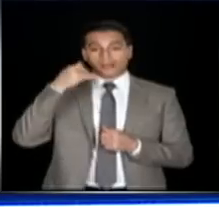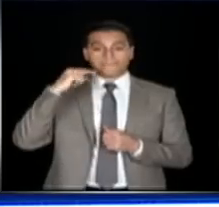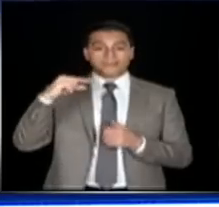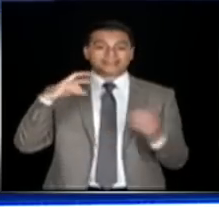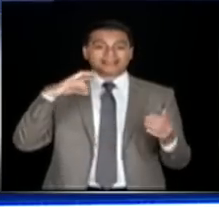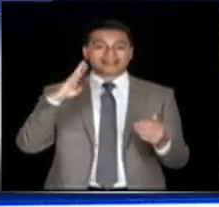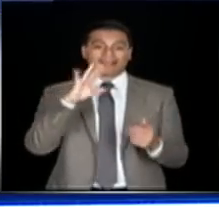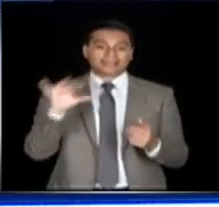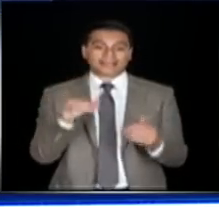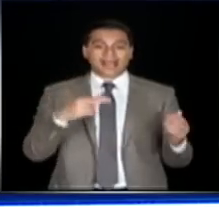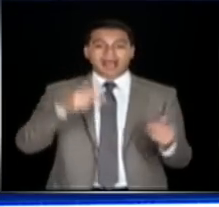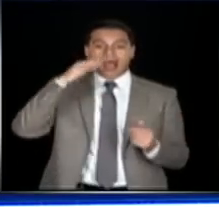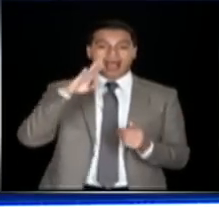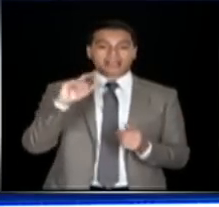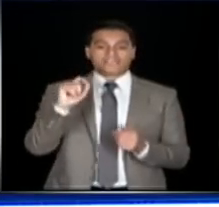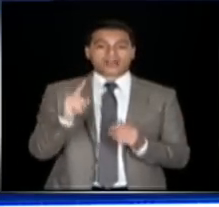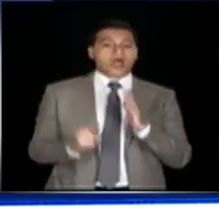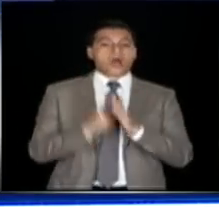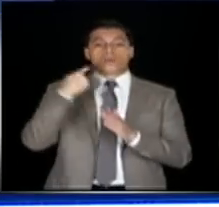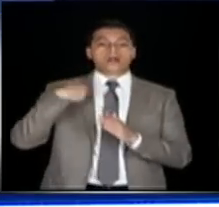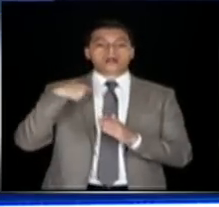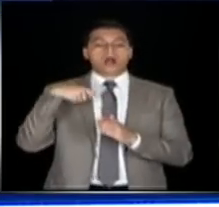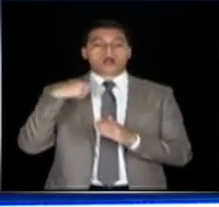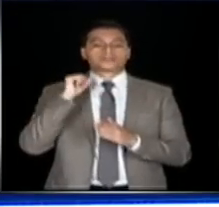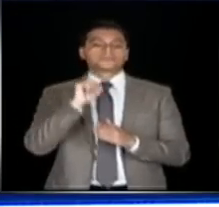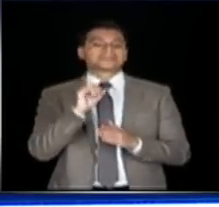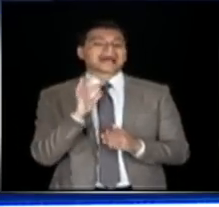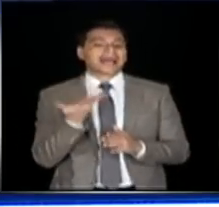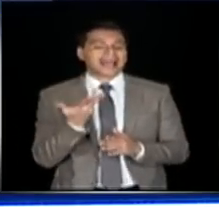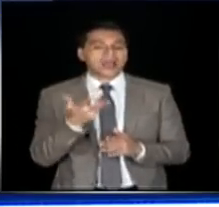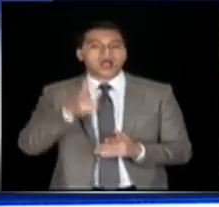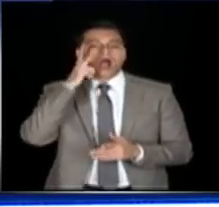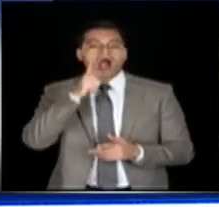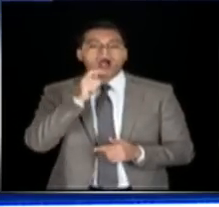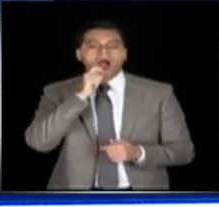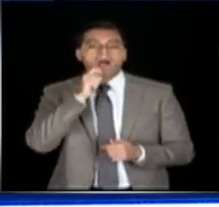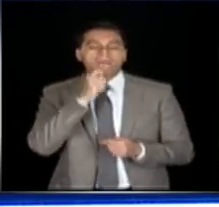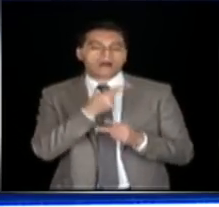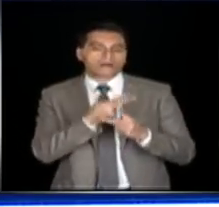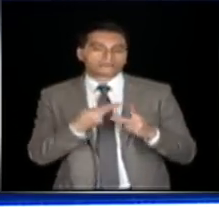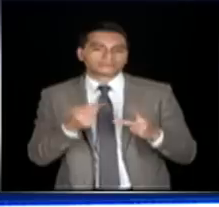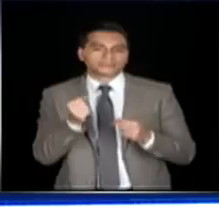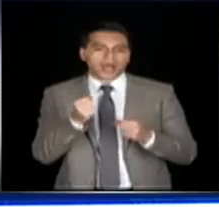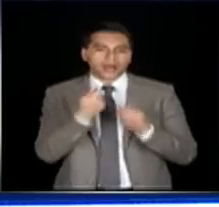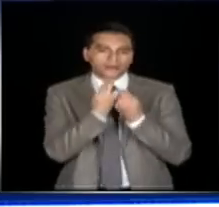أحمد زكي عاكف هو أول رئيس تحرير لإحدى المجلات العربية الشهيرة عام